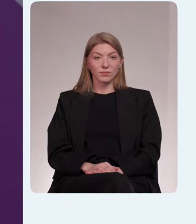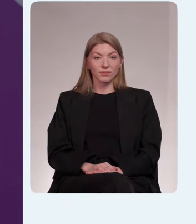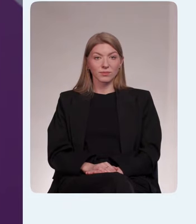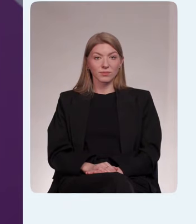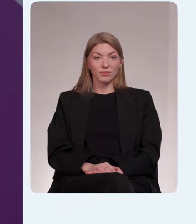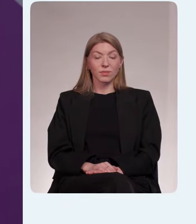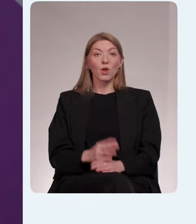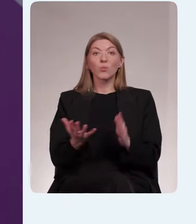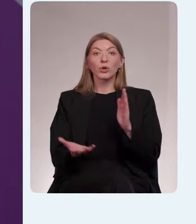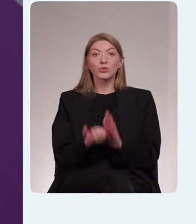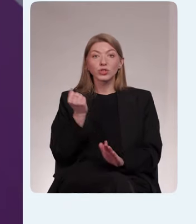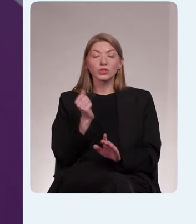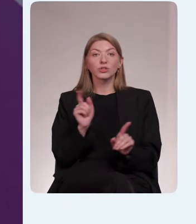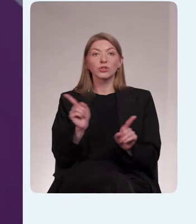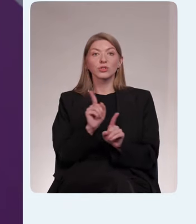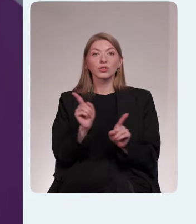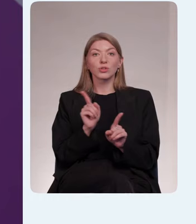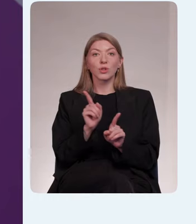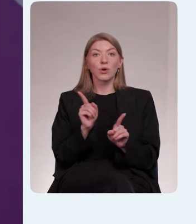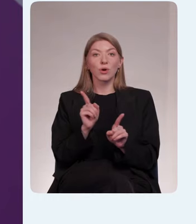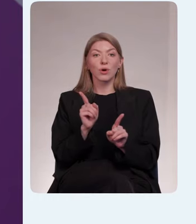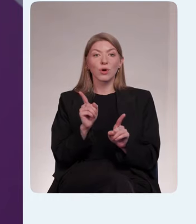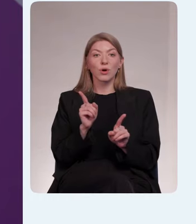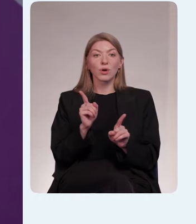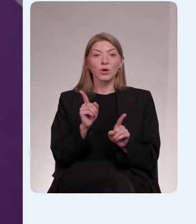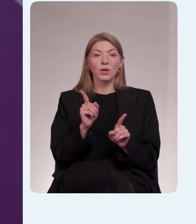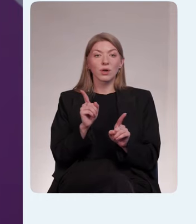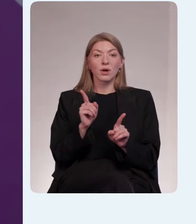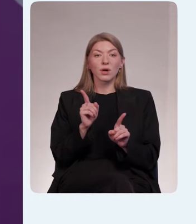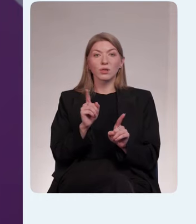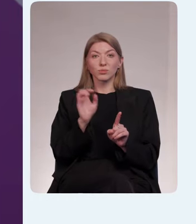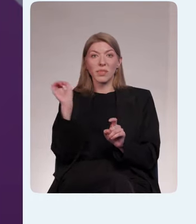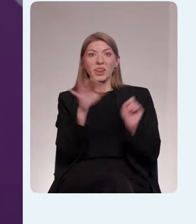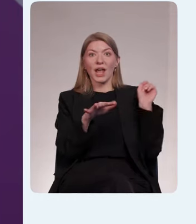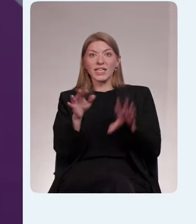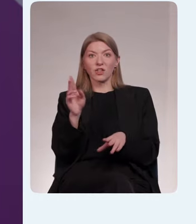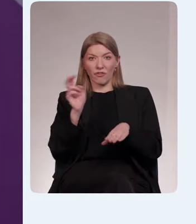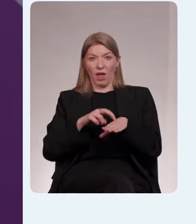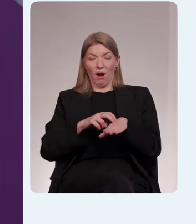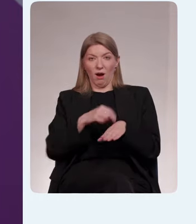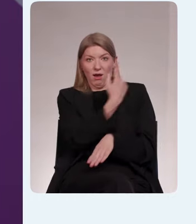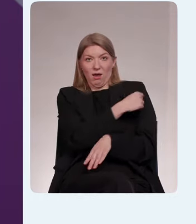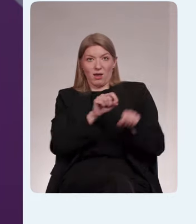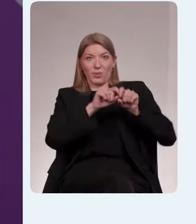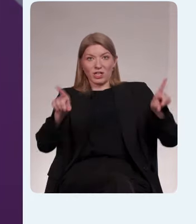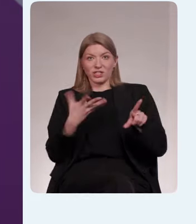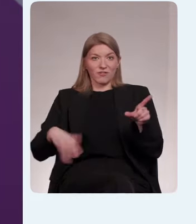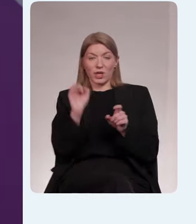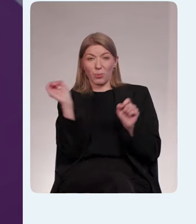такое чувство, что они, знаете, по слову будто накидывали к диагнозу. Всем медцентрам города играли, тебе на